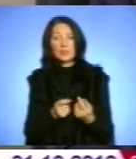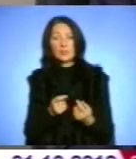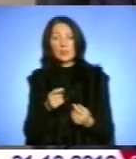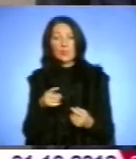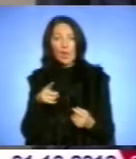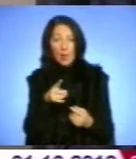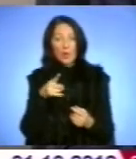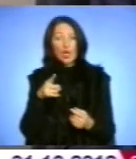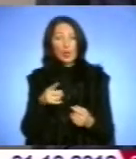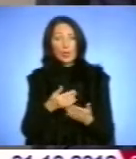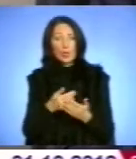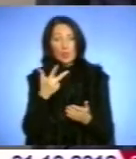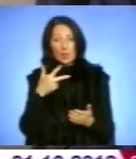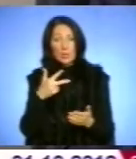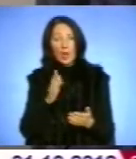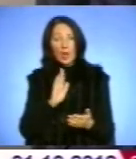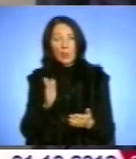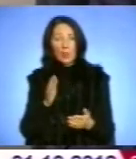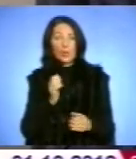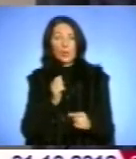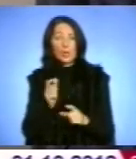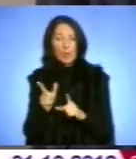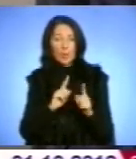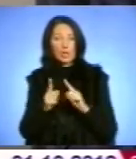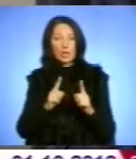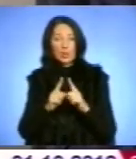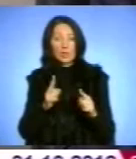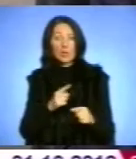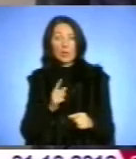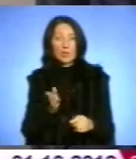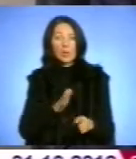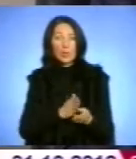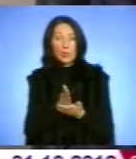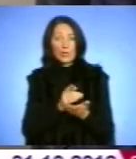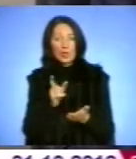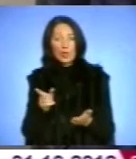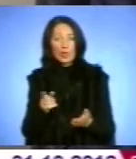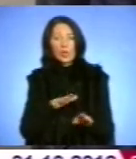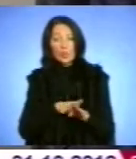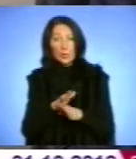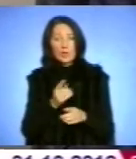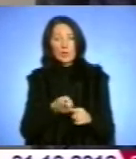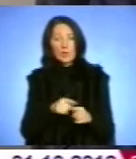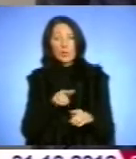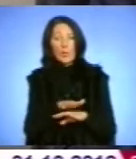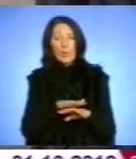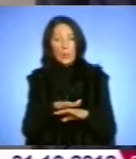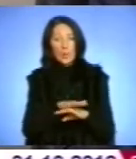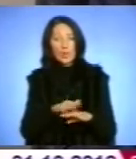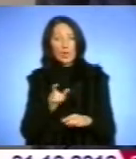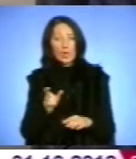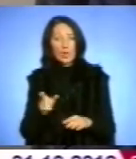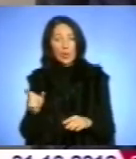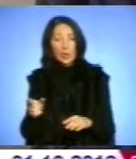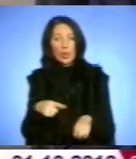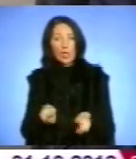30, безпроблемно буде справлятися з тим потоком пасажирів, який буде. Але